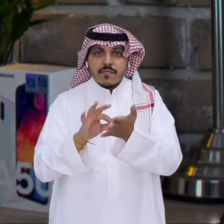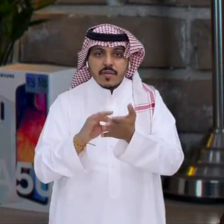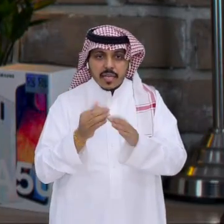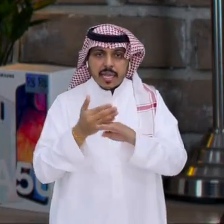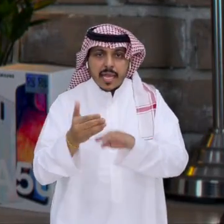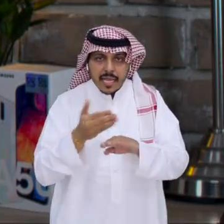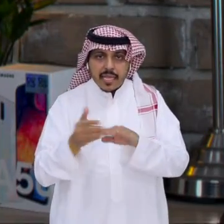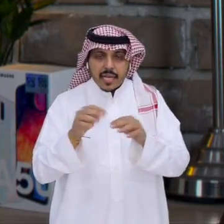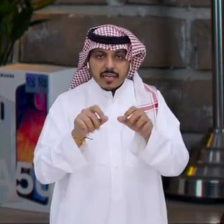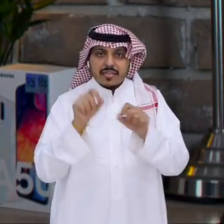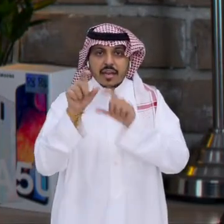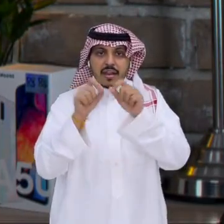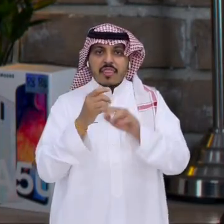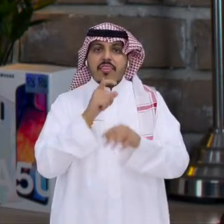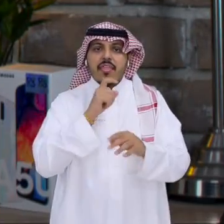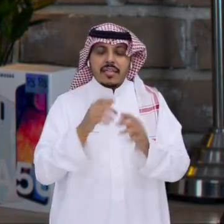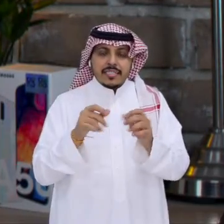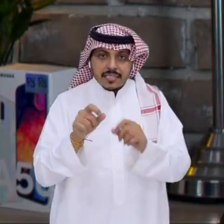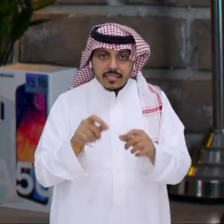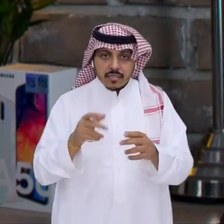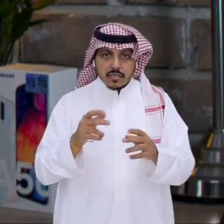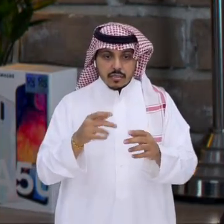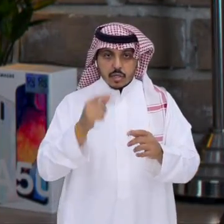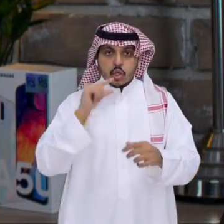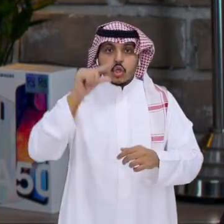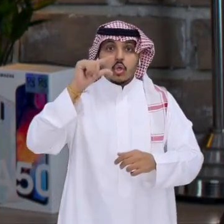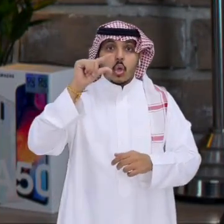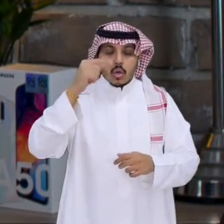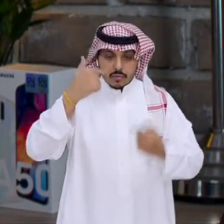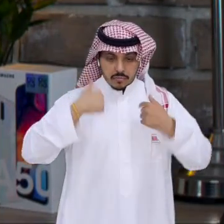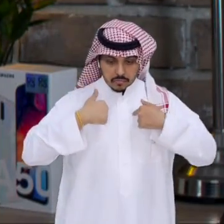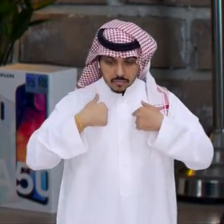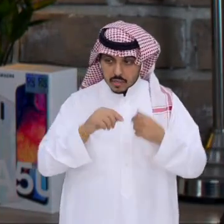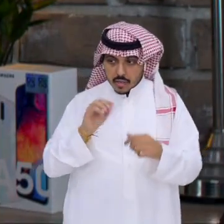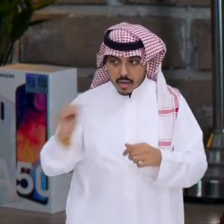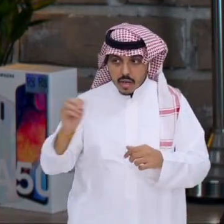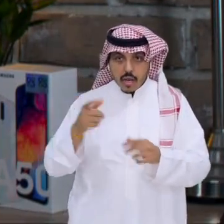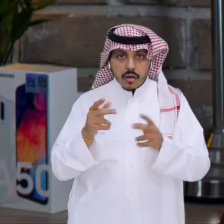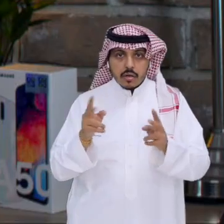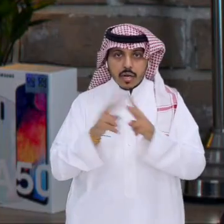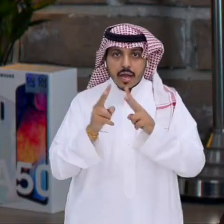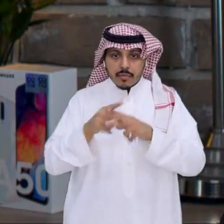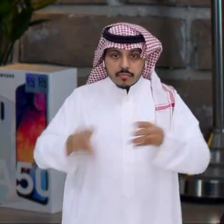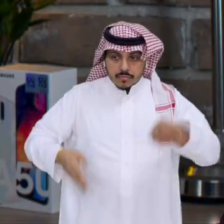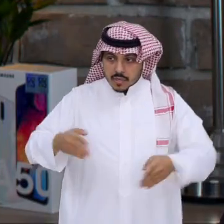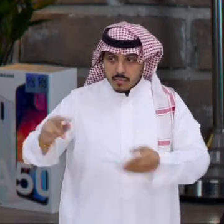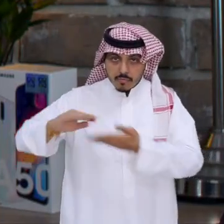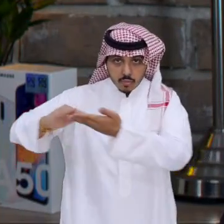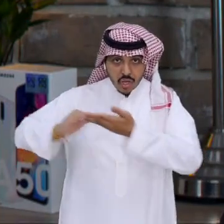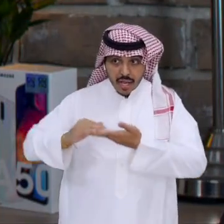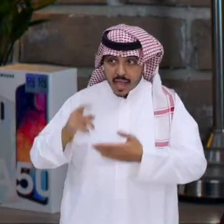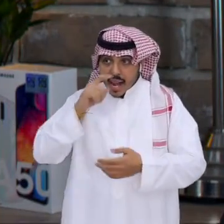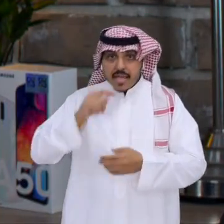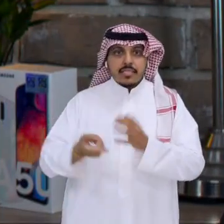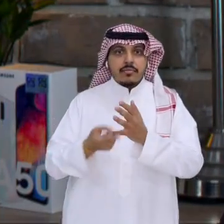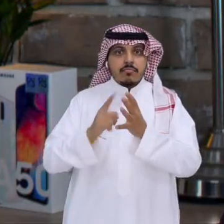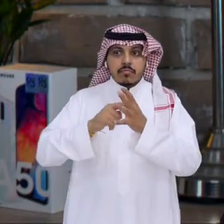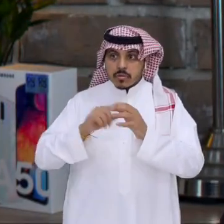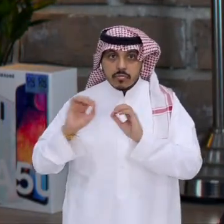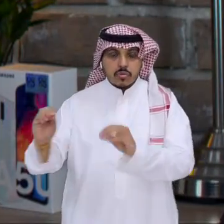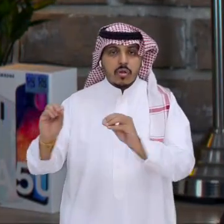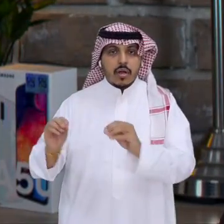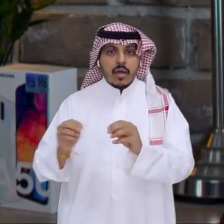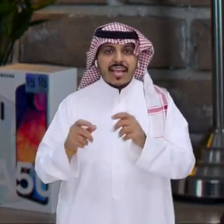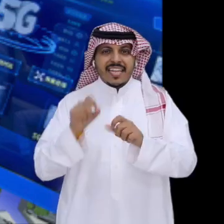يكون عندك تأخر في الشبكة وفي اتصال وفي إعطاء الأوامر من الروبوت اللي قاعد يعطي أو الدكتور اللي قاعد يعطي الأمر للروبوت إلى الروبوت اللي في الطرف الثاني اللي قاعد